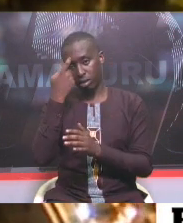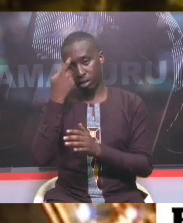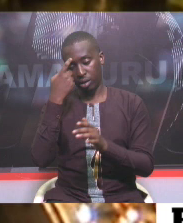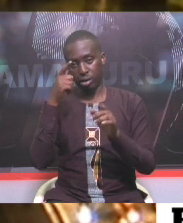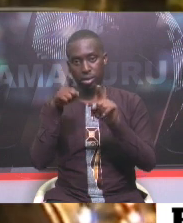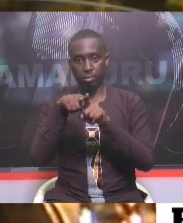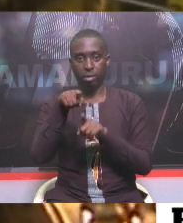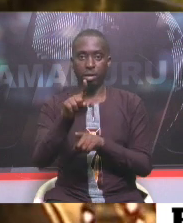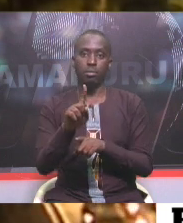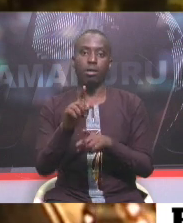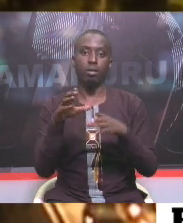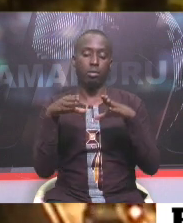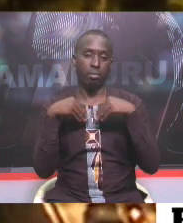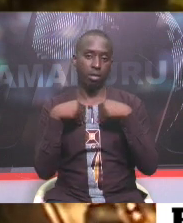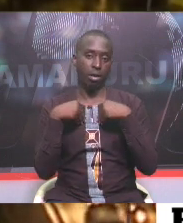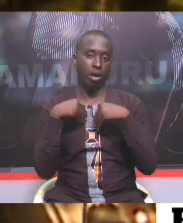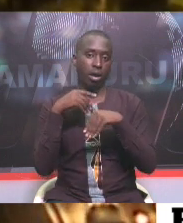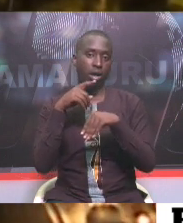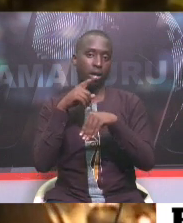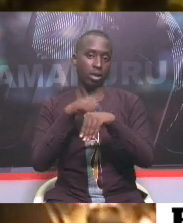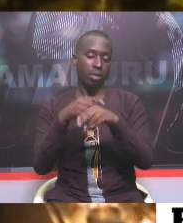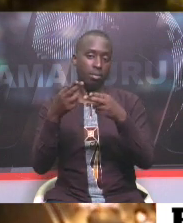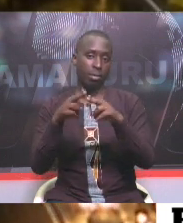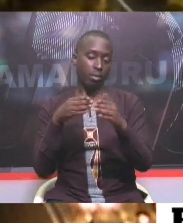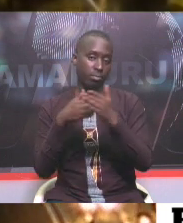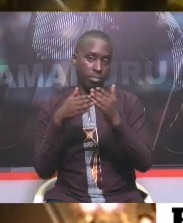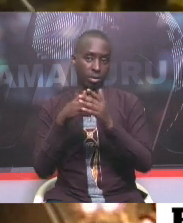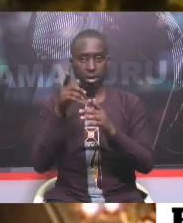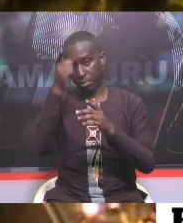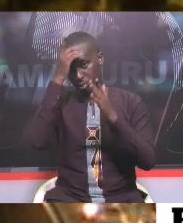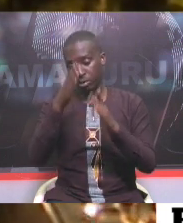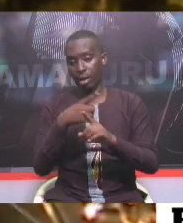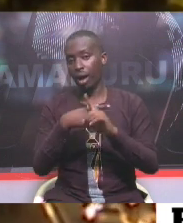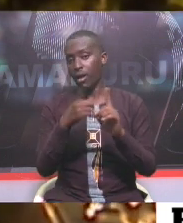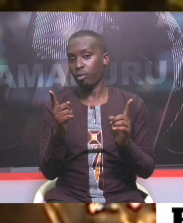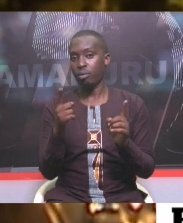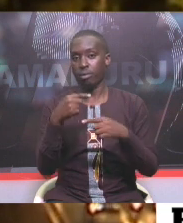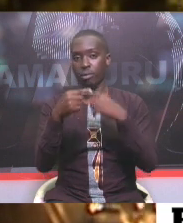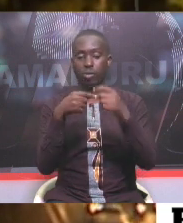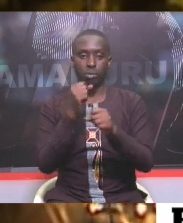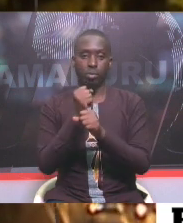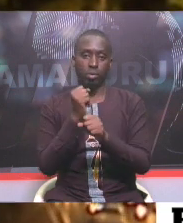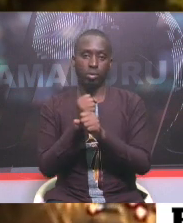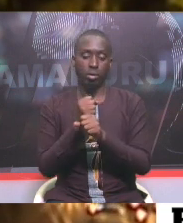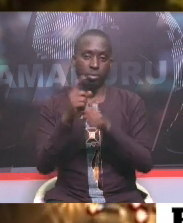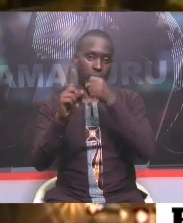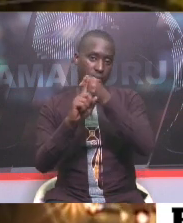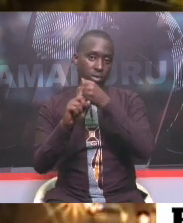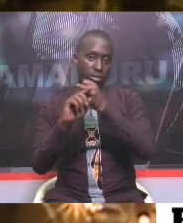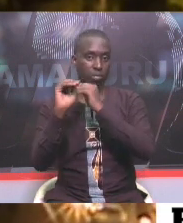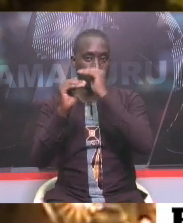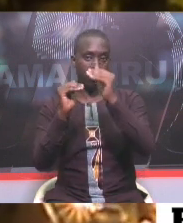nabo bakwemera ko hari ubwo bibera imbogamizi abaturage ariko ngo bakomeza kubikoraho ubuvugizi mu